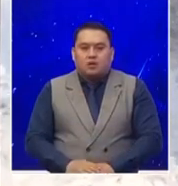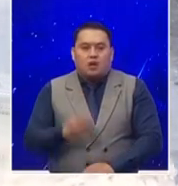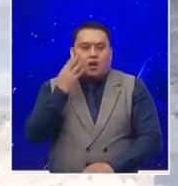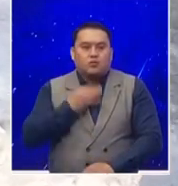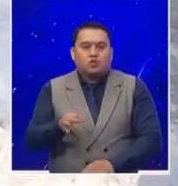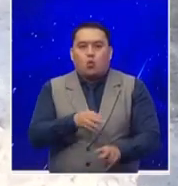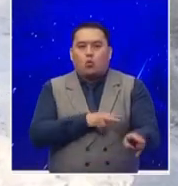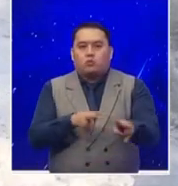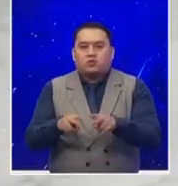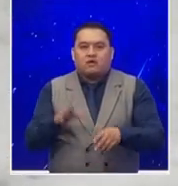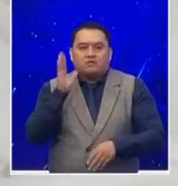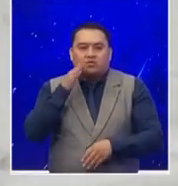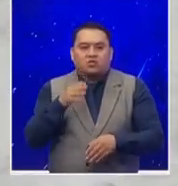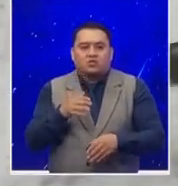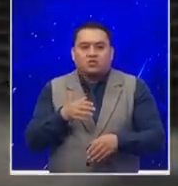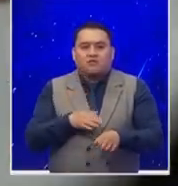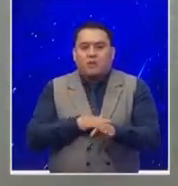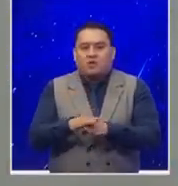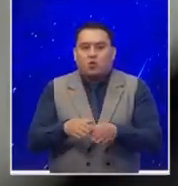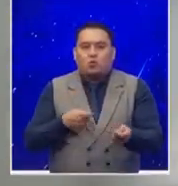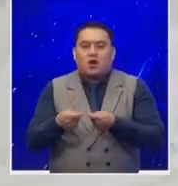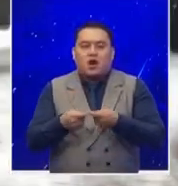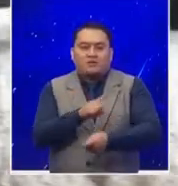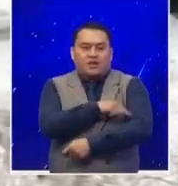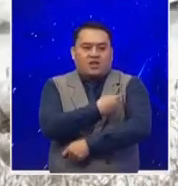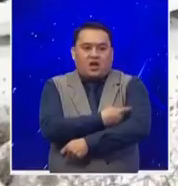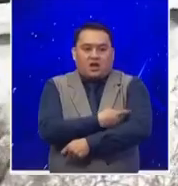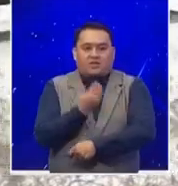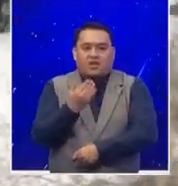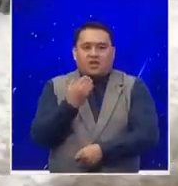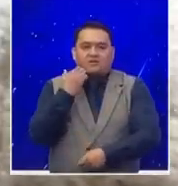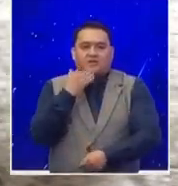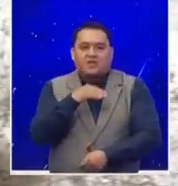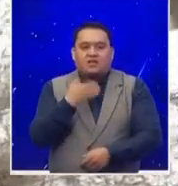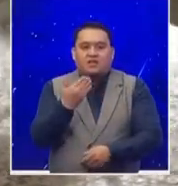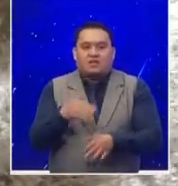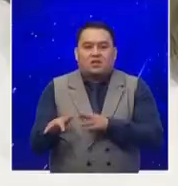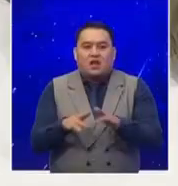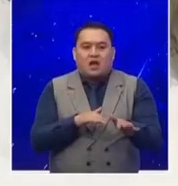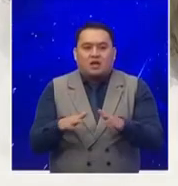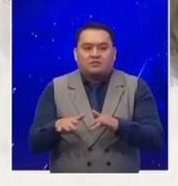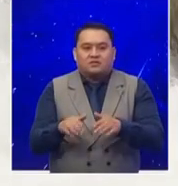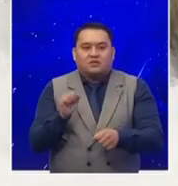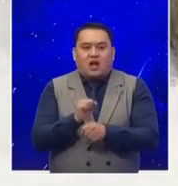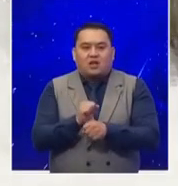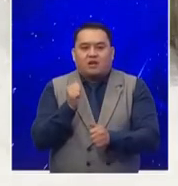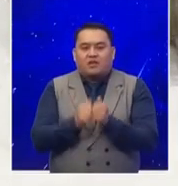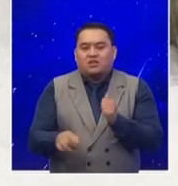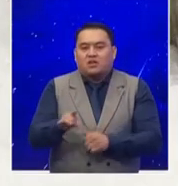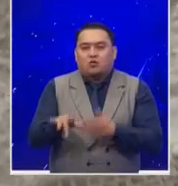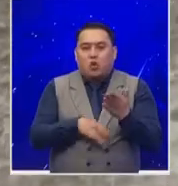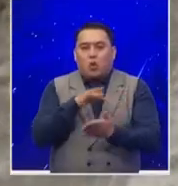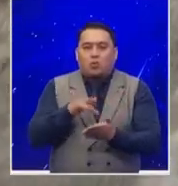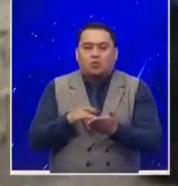области контроль за отловом бродячих животных осуществляет управление ветеринарии. Для эффективной деятельности ветеринарные станции имеются в каждом районе и